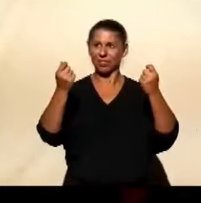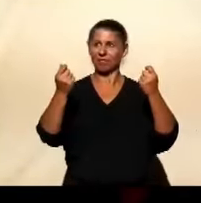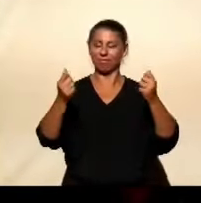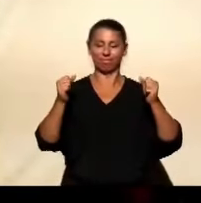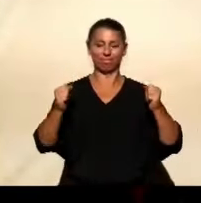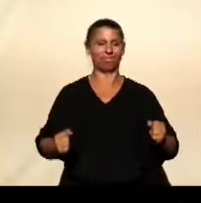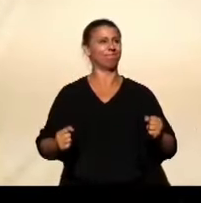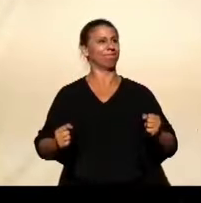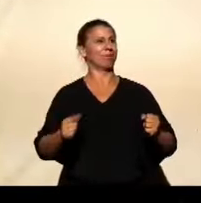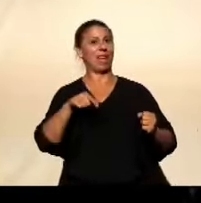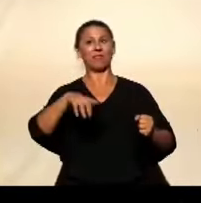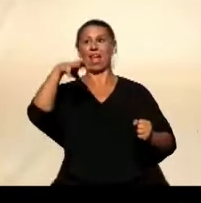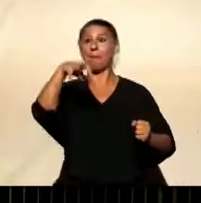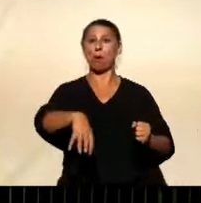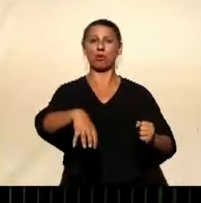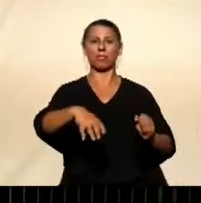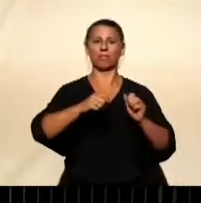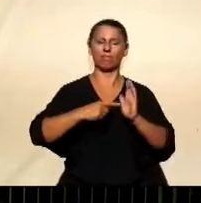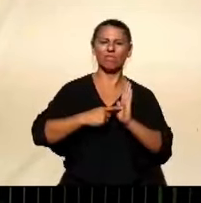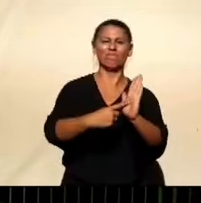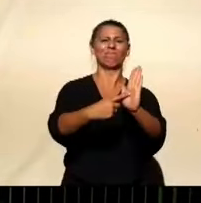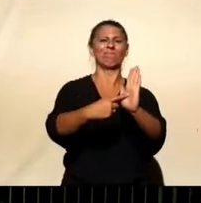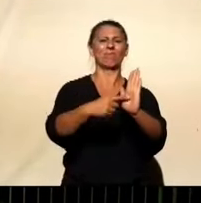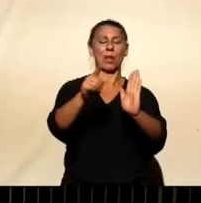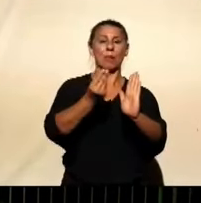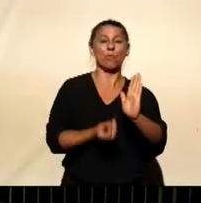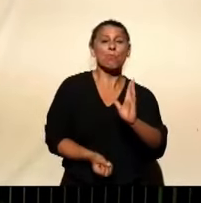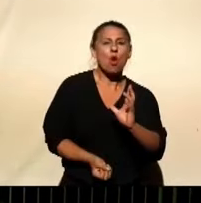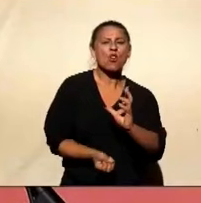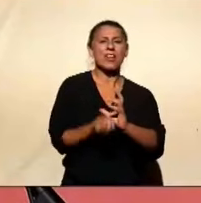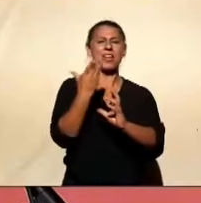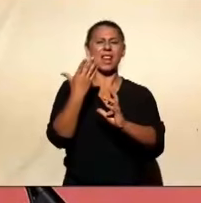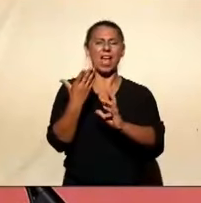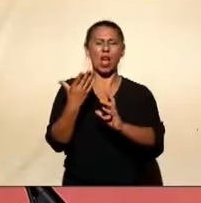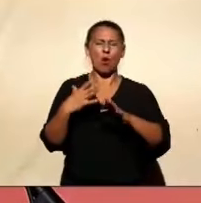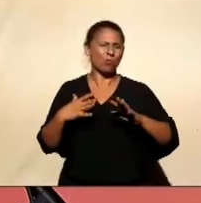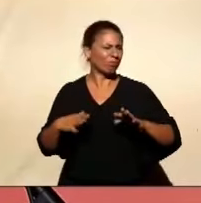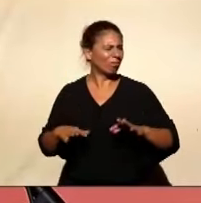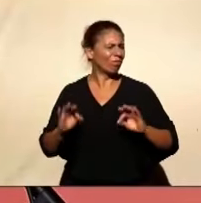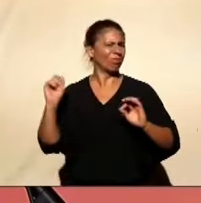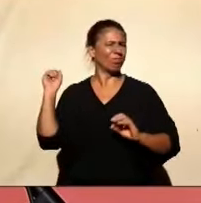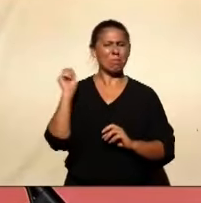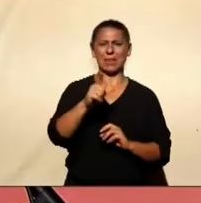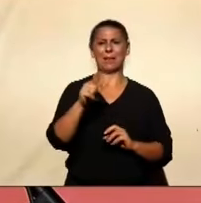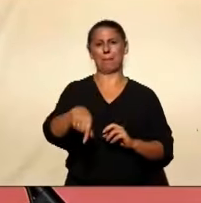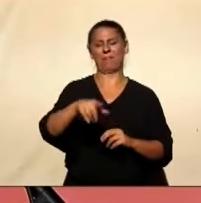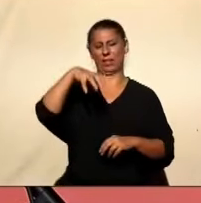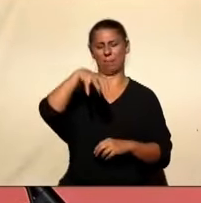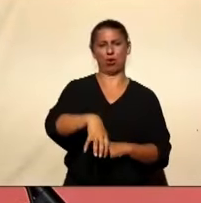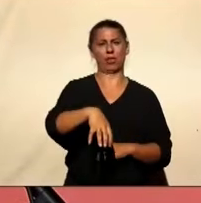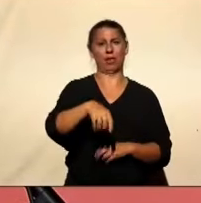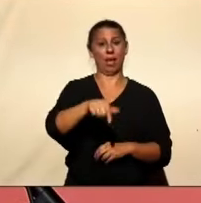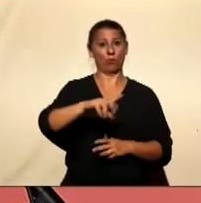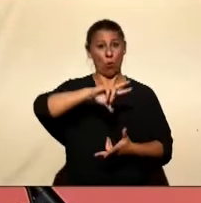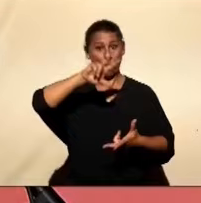του, μεταδίδοντας το πιο νέο καινοτόμο μήνυμα της εποχής μας. Αυτός